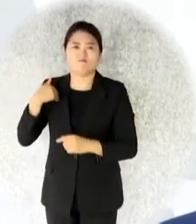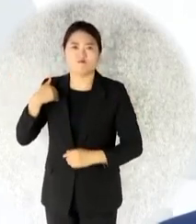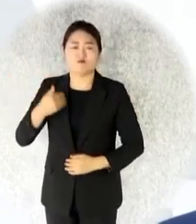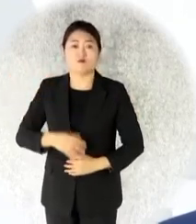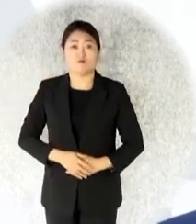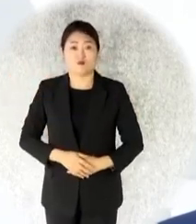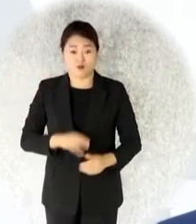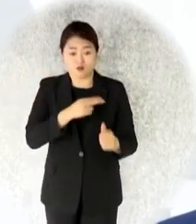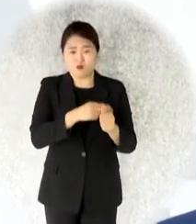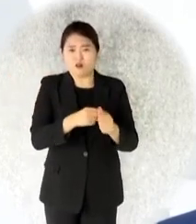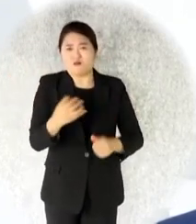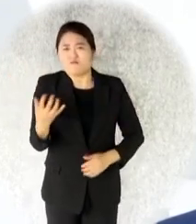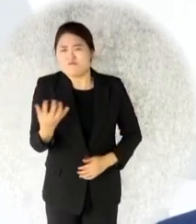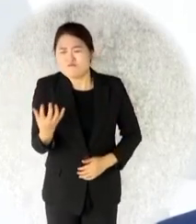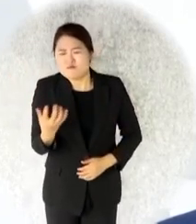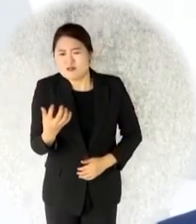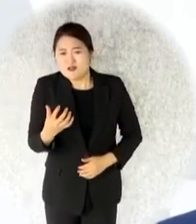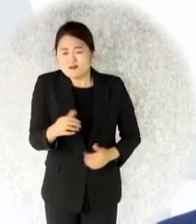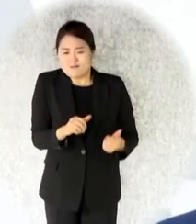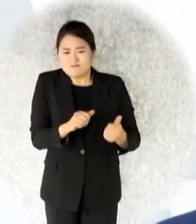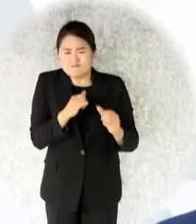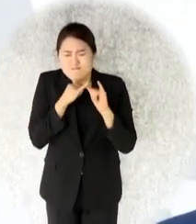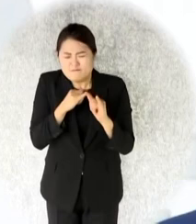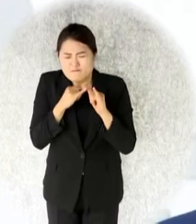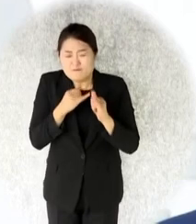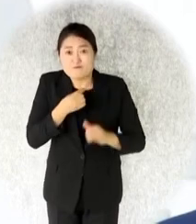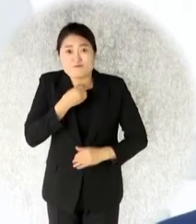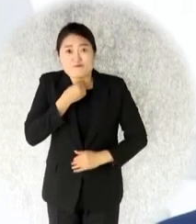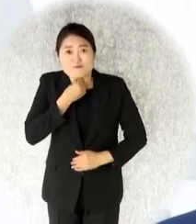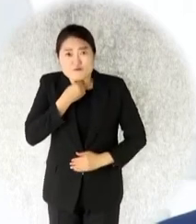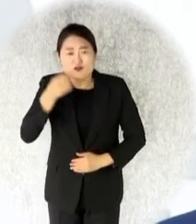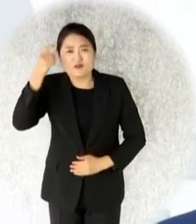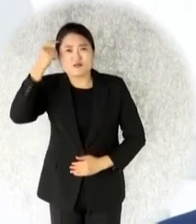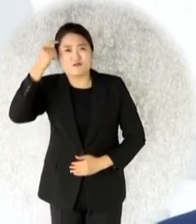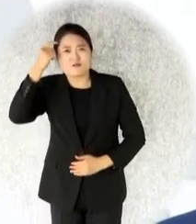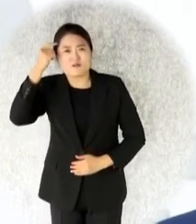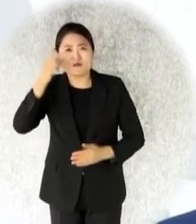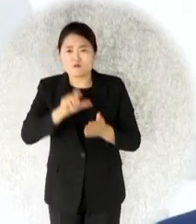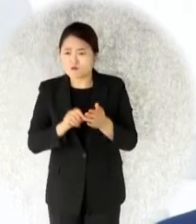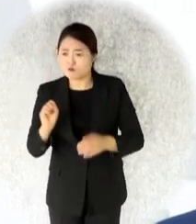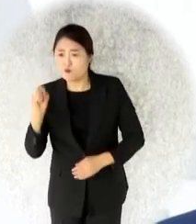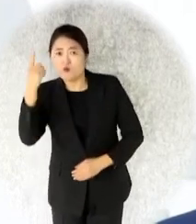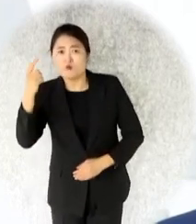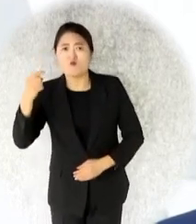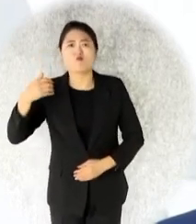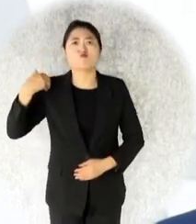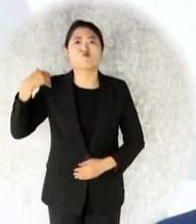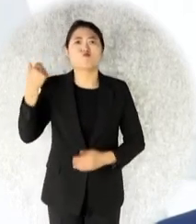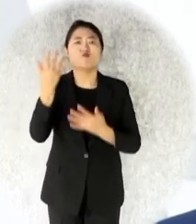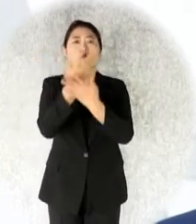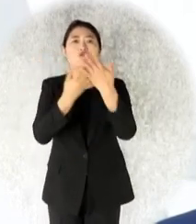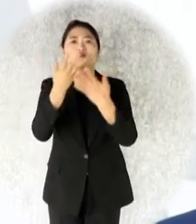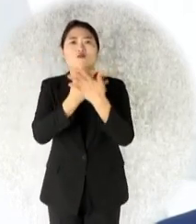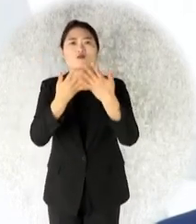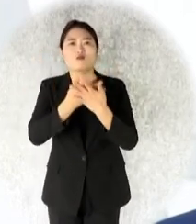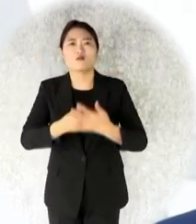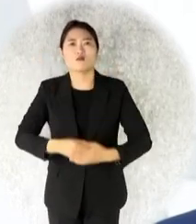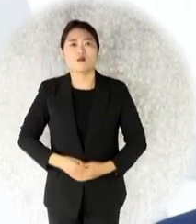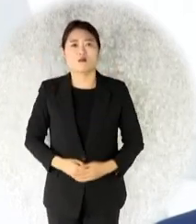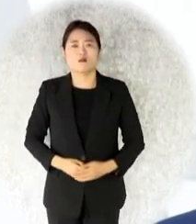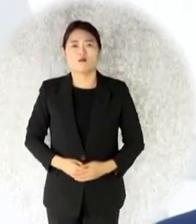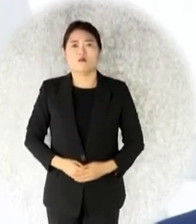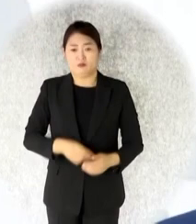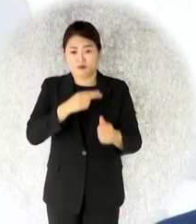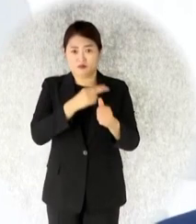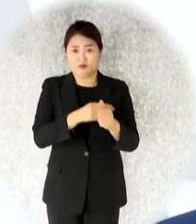아프고 죽는데 그 아픔에 원인은 여전합니다 교사들은